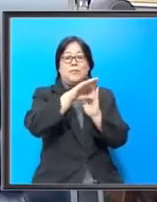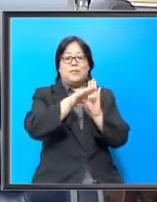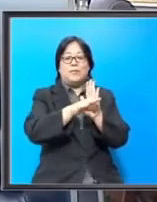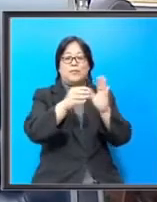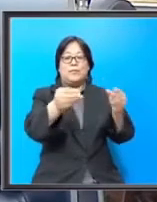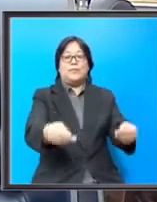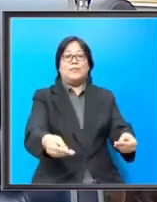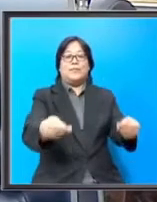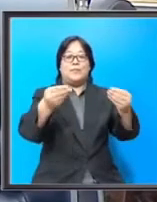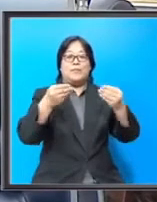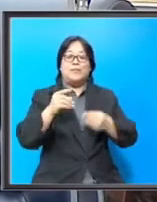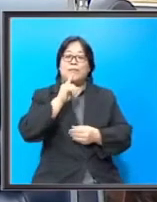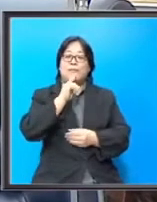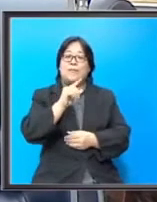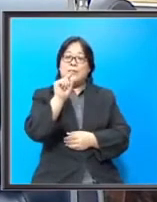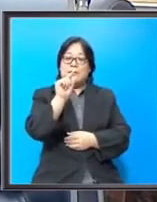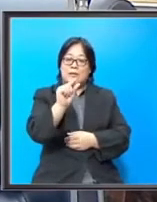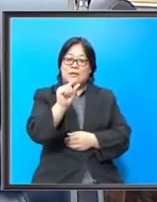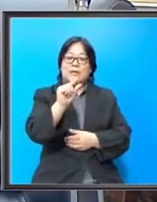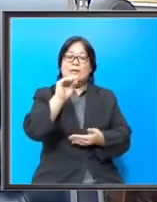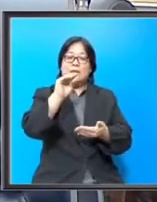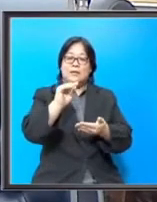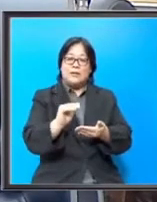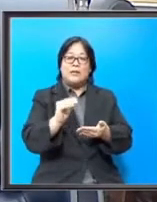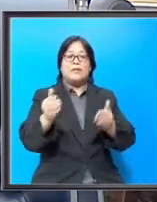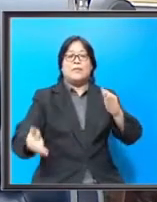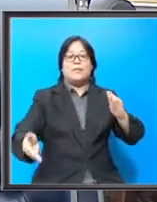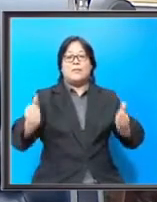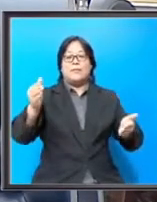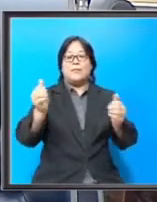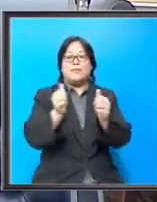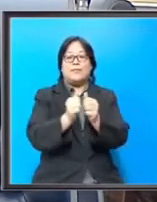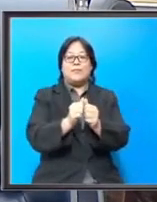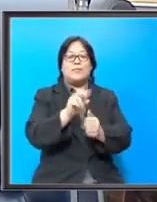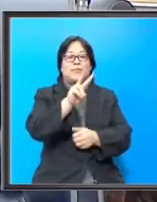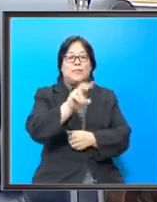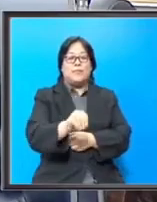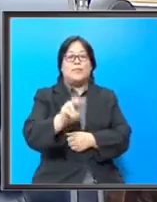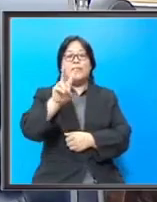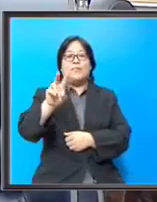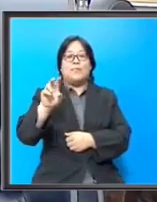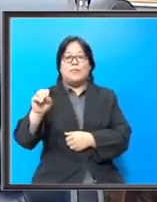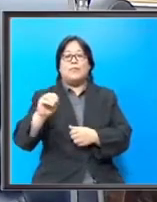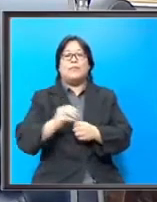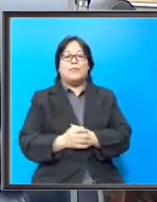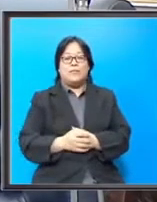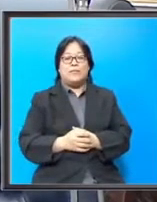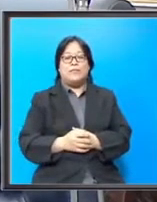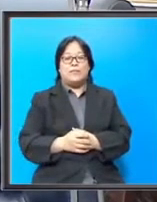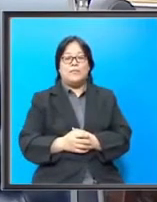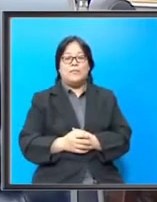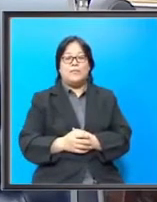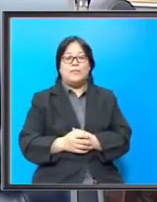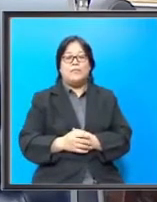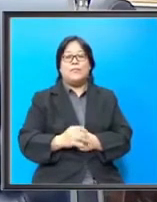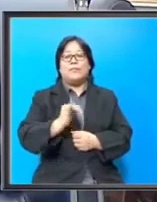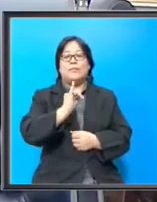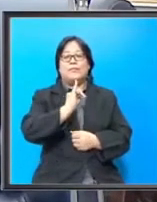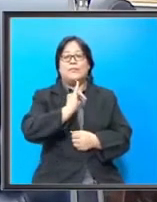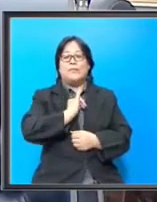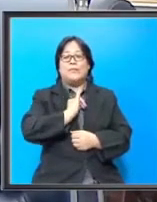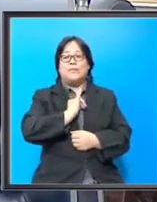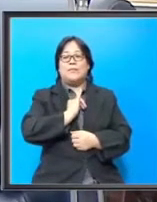yang diberikan walaupun sedikit berkurangan berbanding dengan 2020 eh